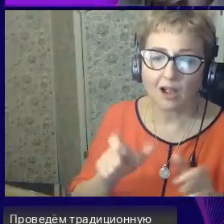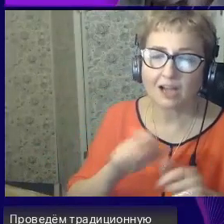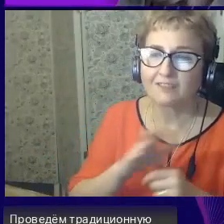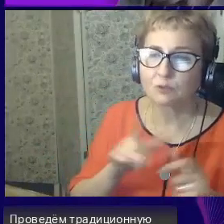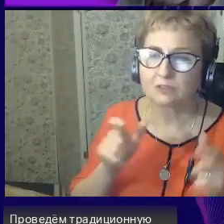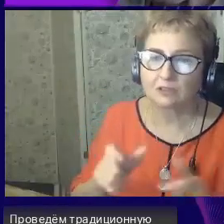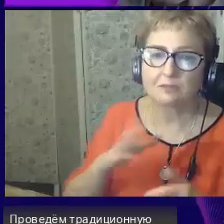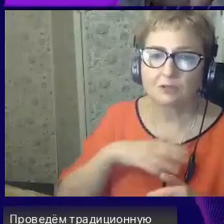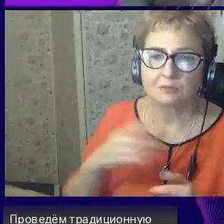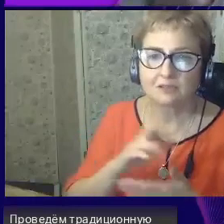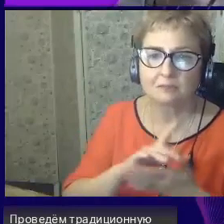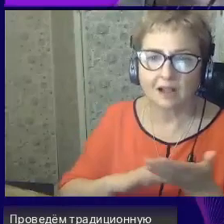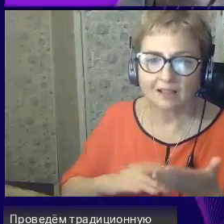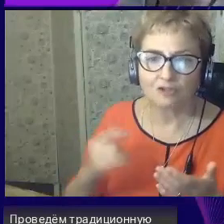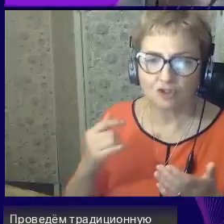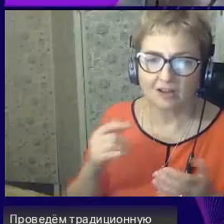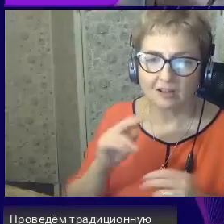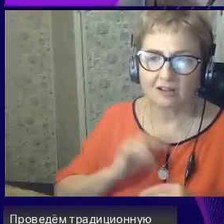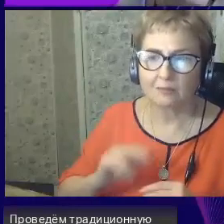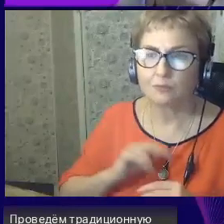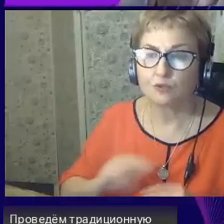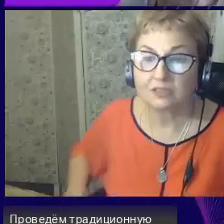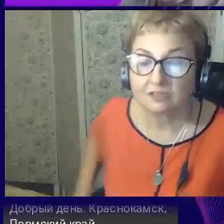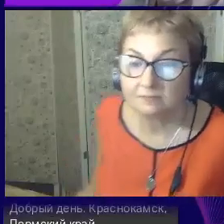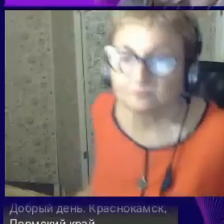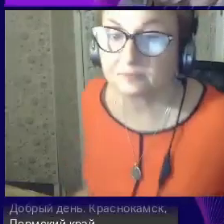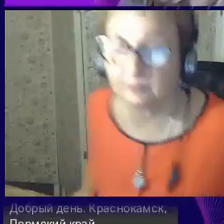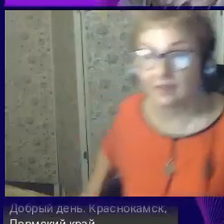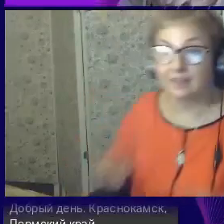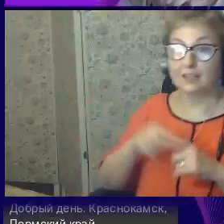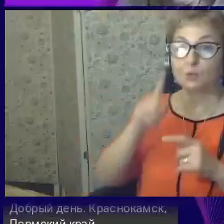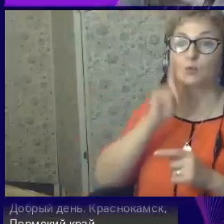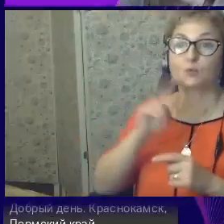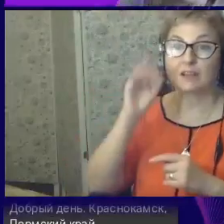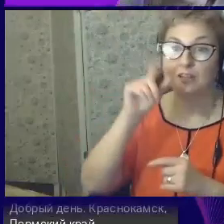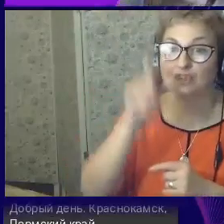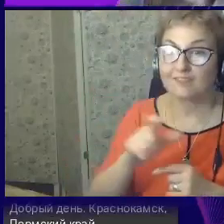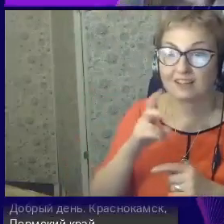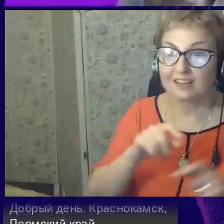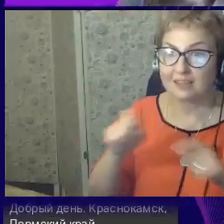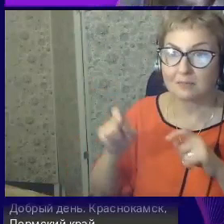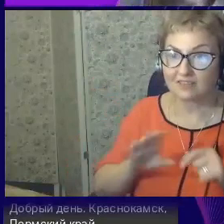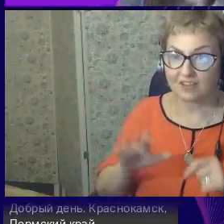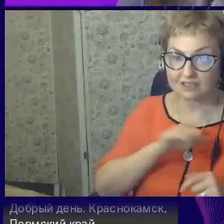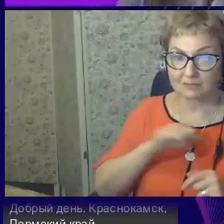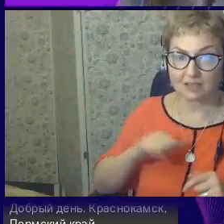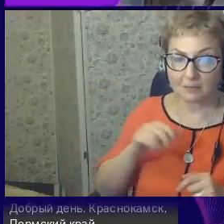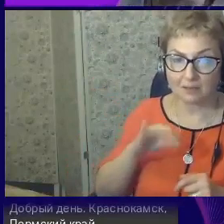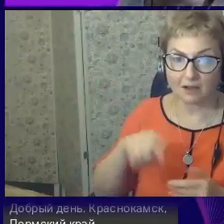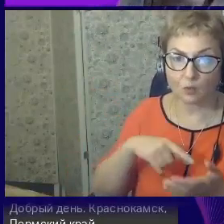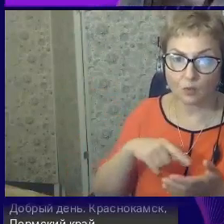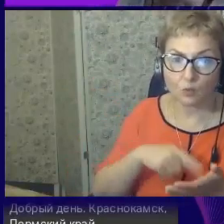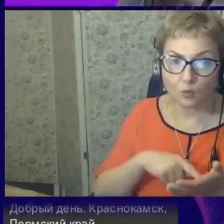руку в онлайн-тренировках, они у нас до сих пор продолжают работать, потому что это удобно, особенно когда человек не передвигается самостоятельно по